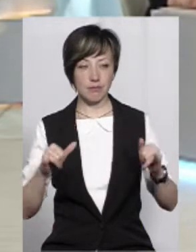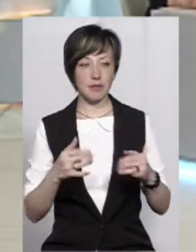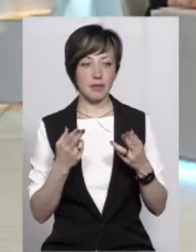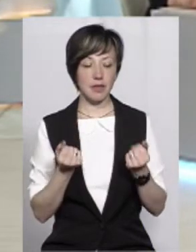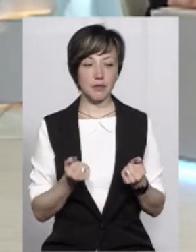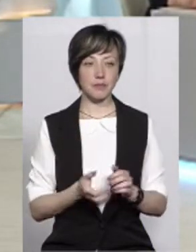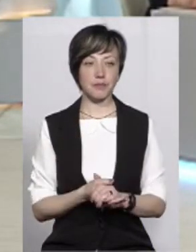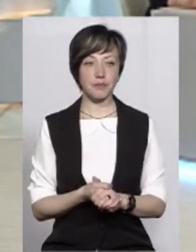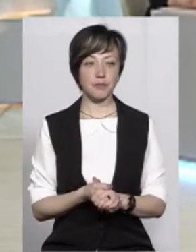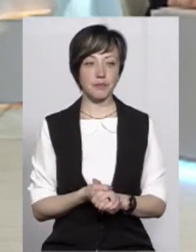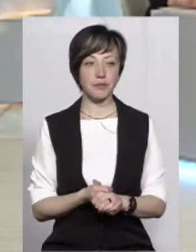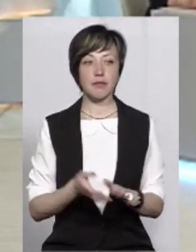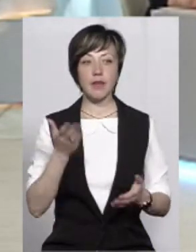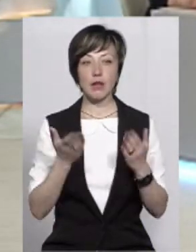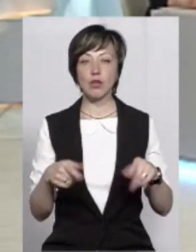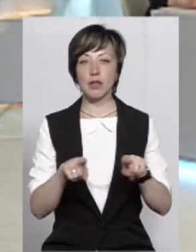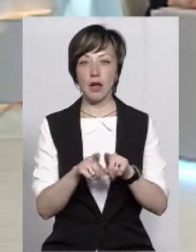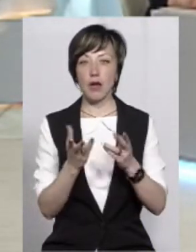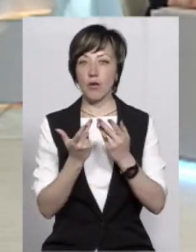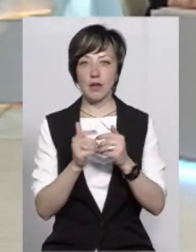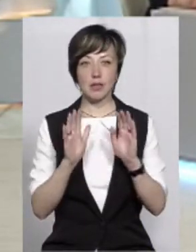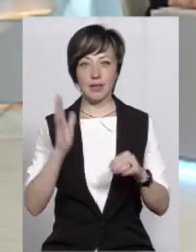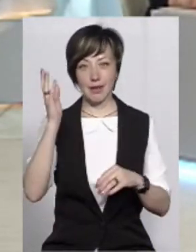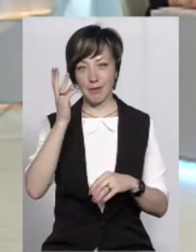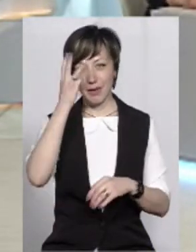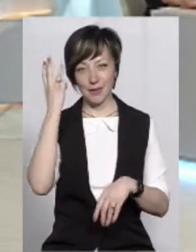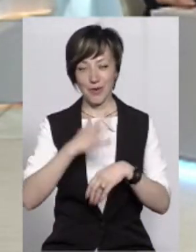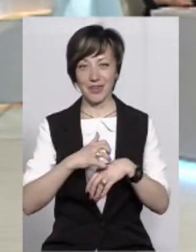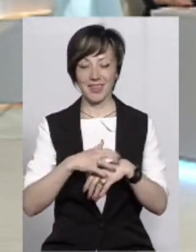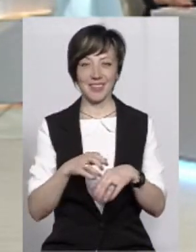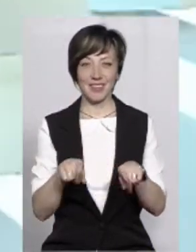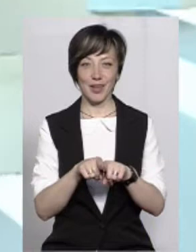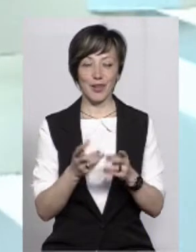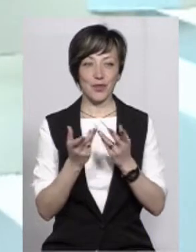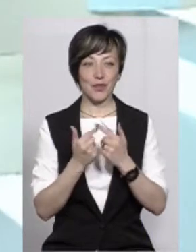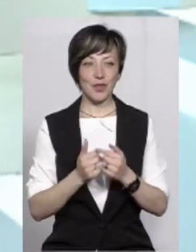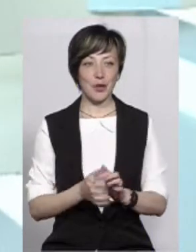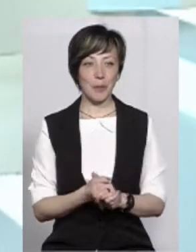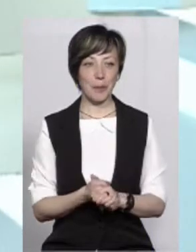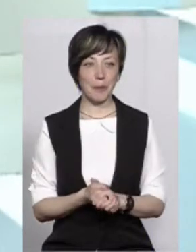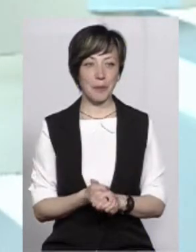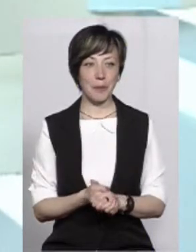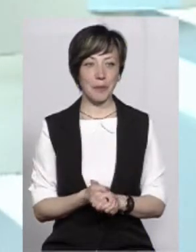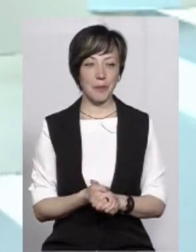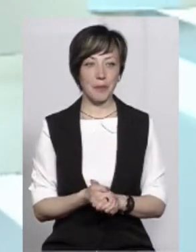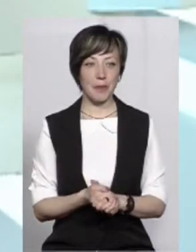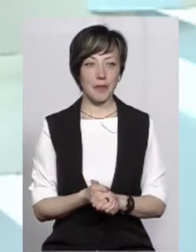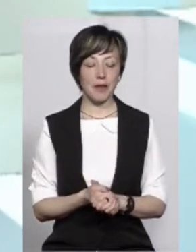Ну, да, ну, якщо так рахувати, то в нас одні коти в Хмельницькому, розумієте, якщо так рахувати, один за другим.